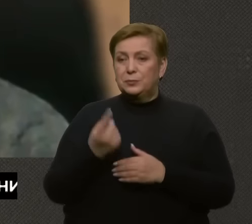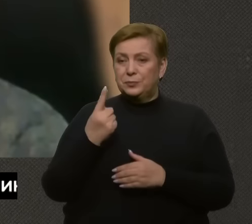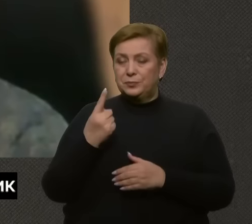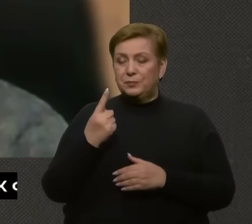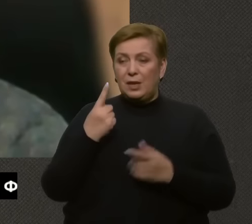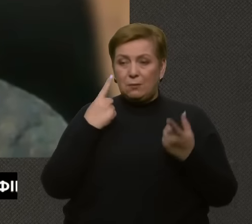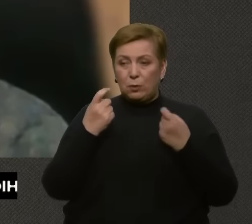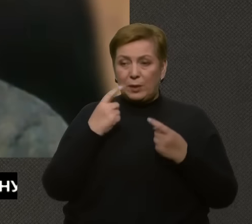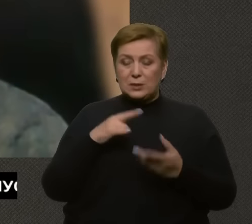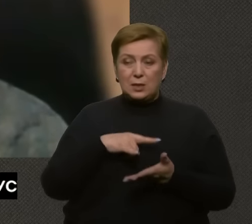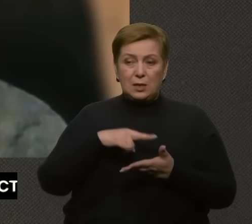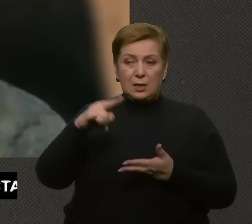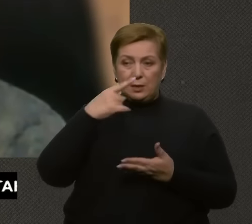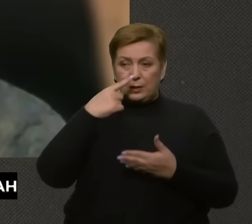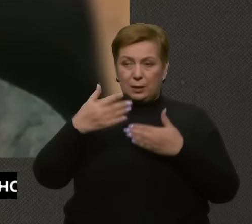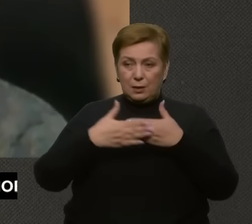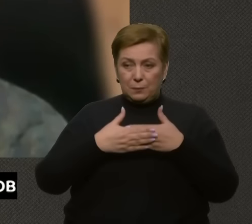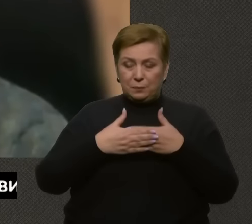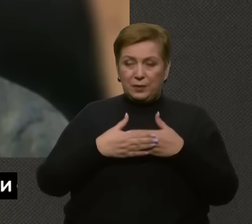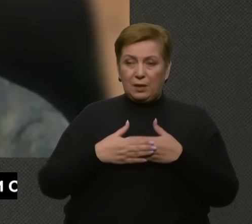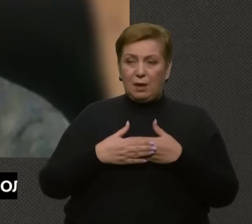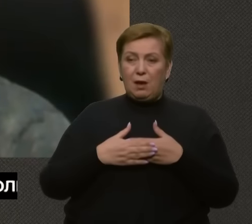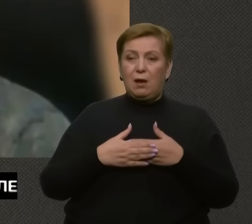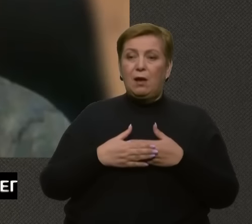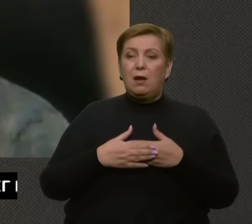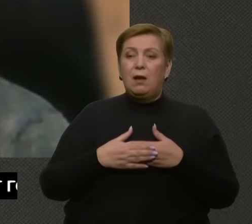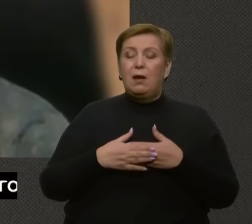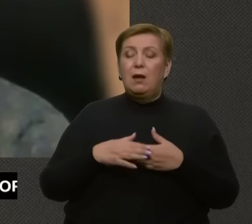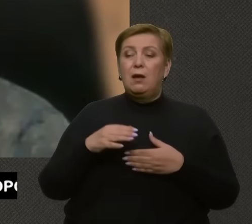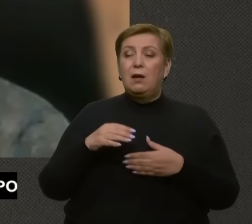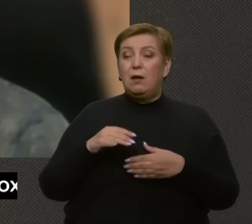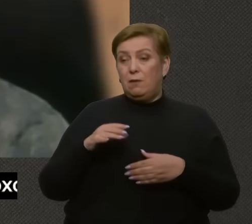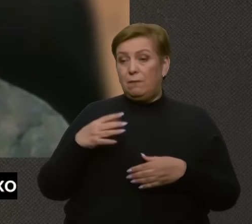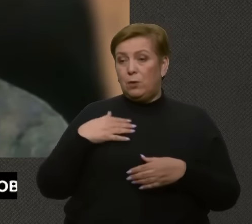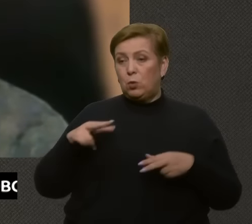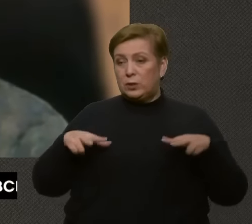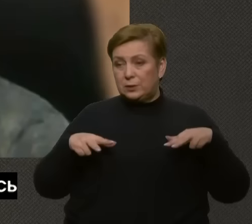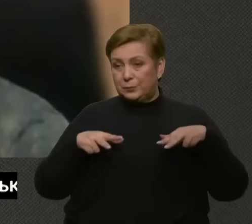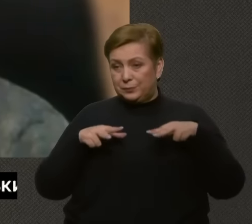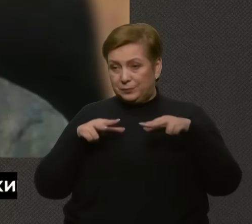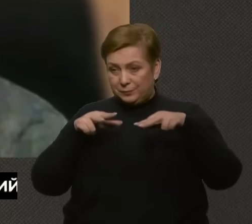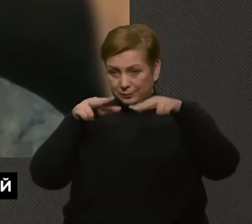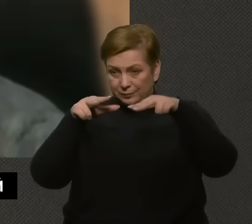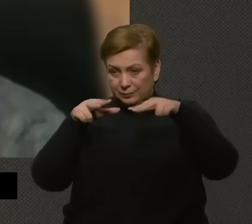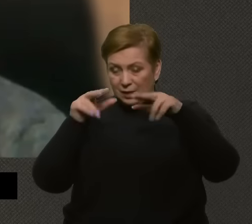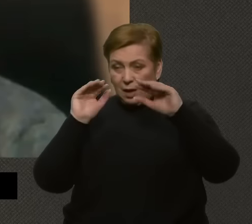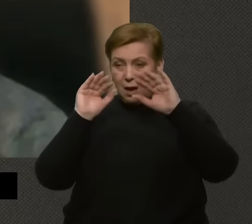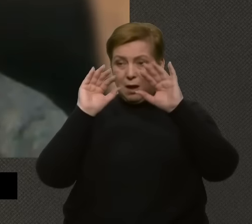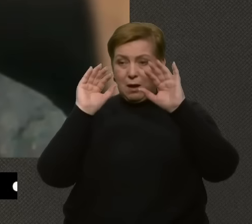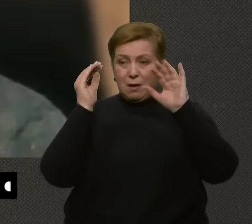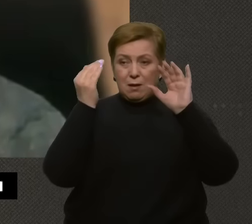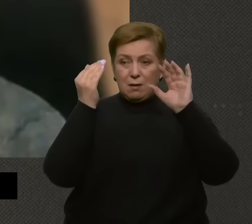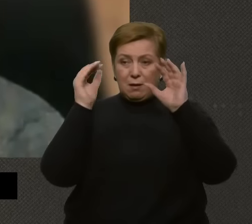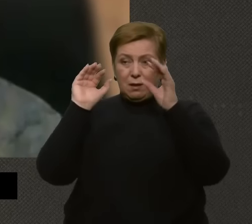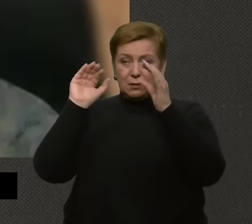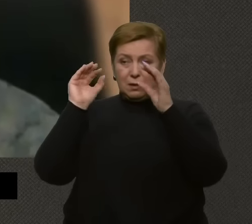літачки йдуть, виходять на карусель для того, щоб там один за одним збрасувати ці кабли. Радар на пару